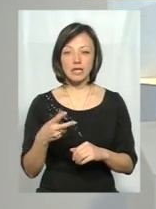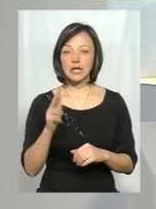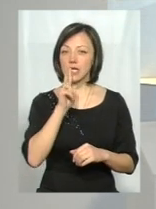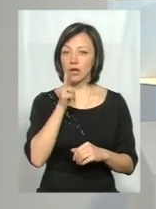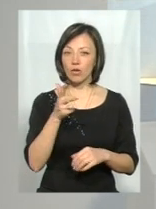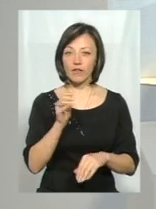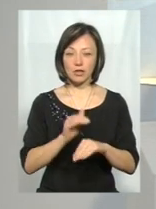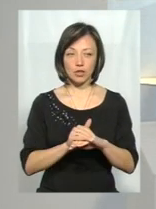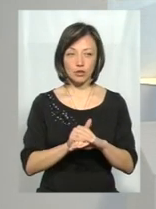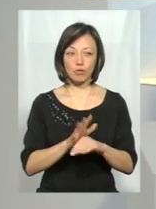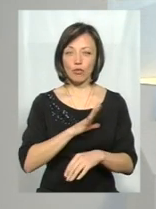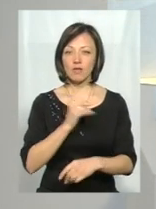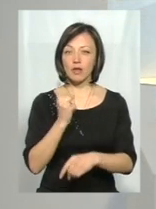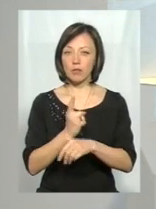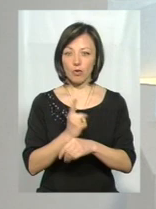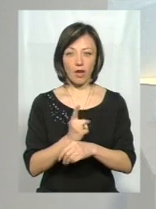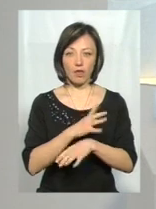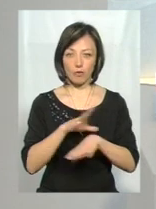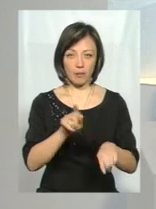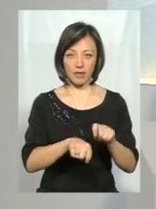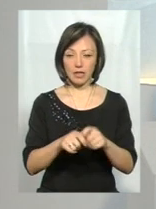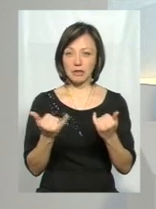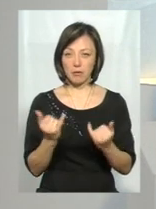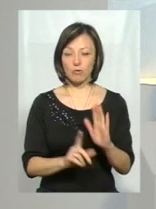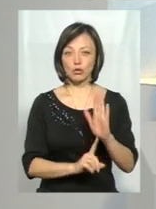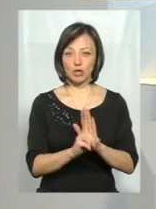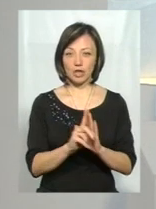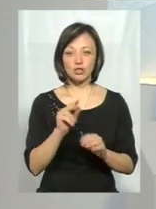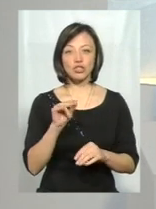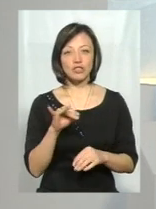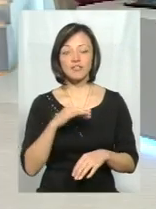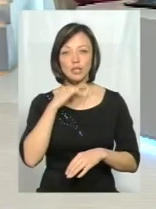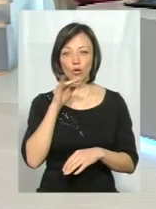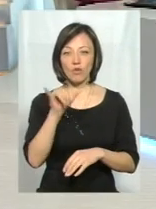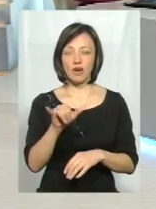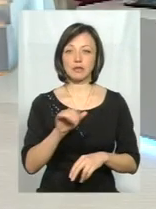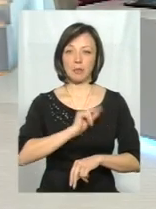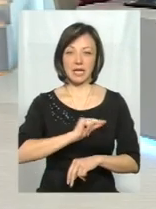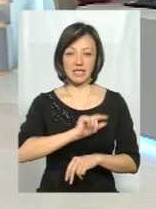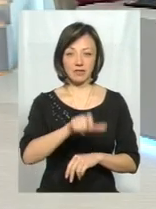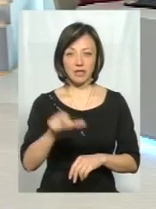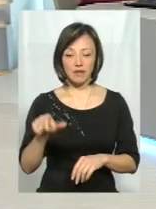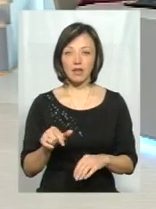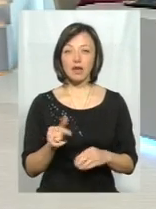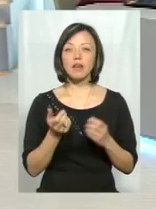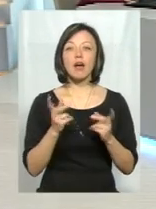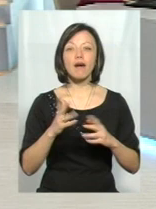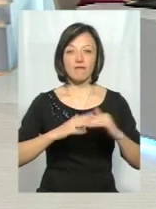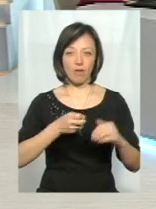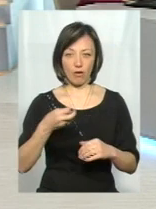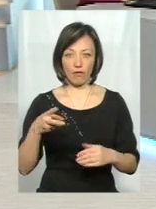3 роки фактично був мораторій і не здійснювались перевірки. Тепер вони починаються. Чи вистачає у вас інспекторів і насправді наскільки вони